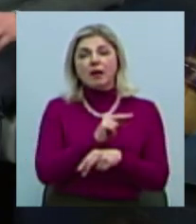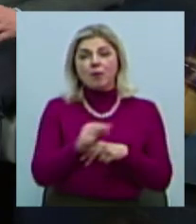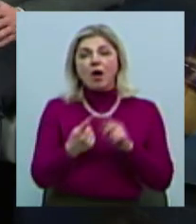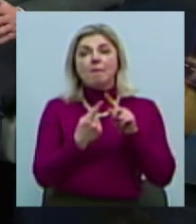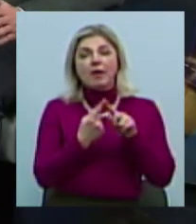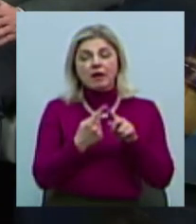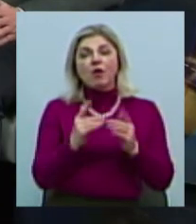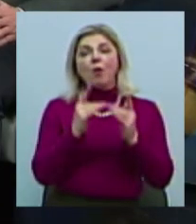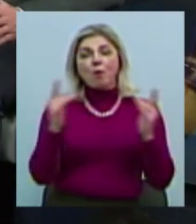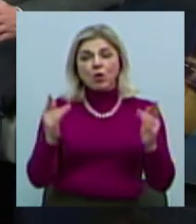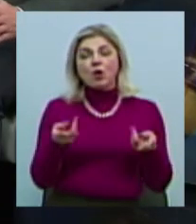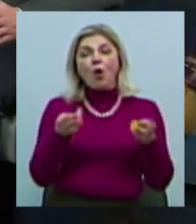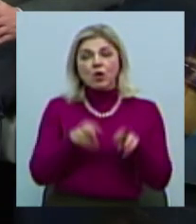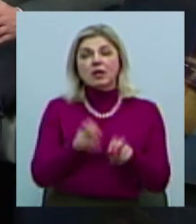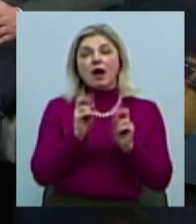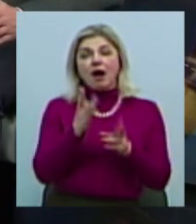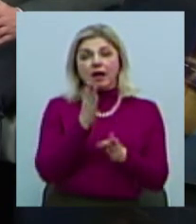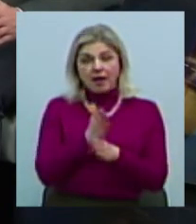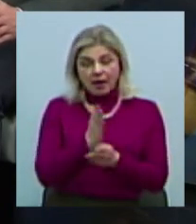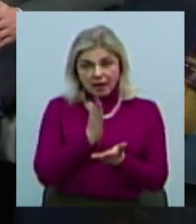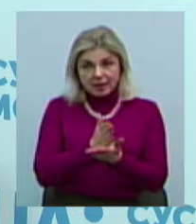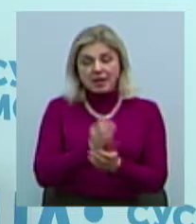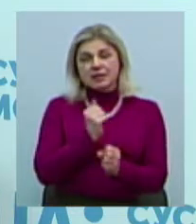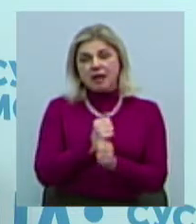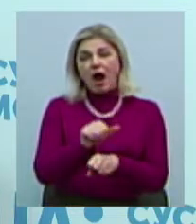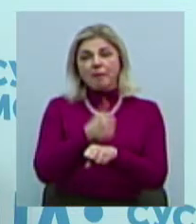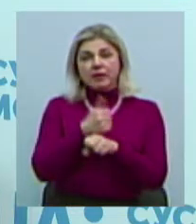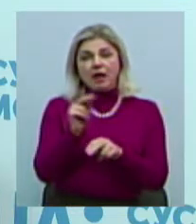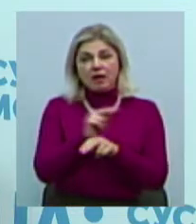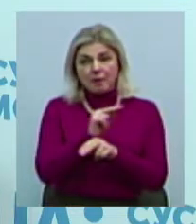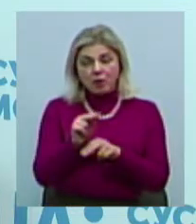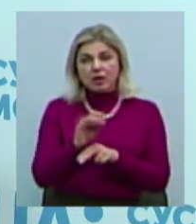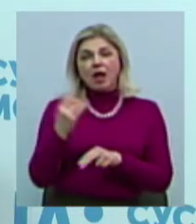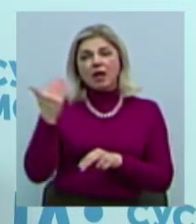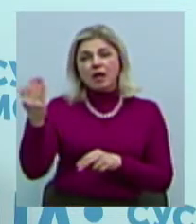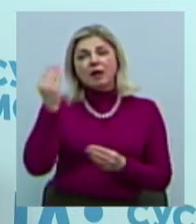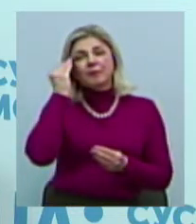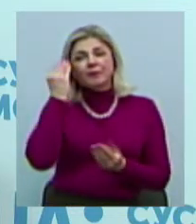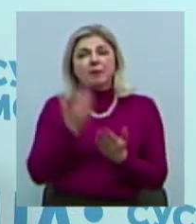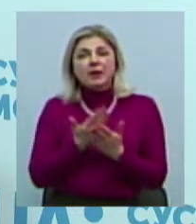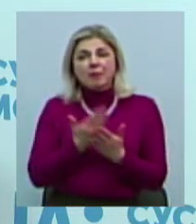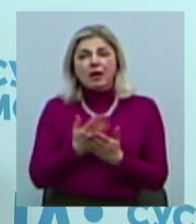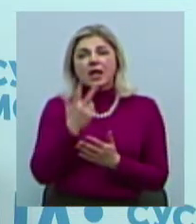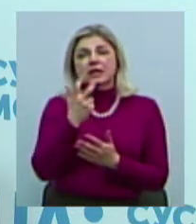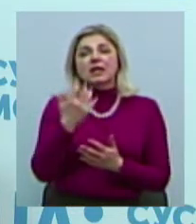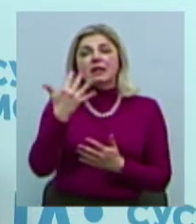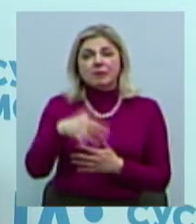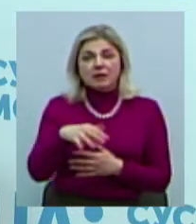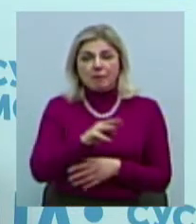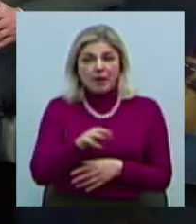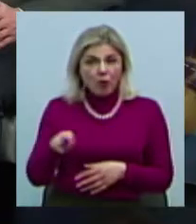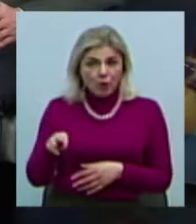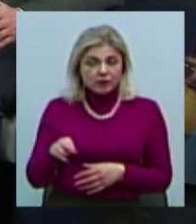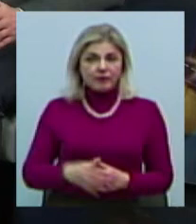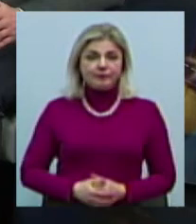– оставить мост, как он есть, просто сделать капитальный ремонт. По их наброскам это выходило порядка там, 350 миллионов.